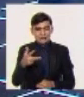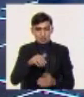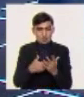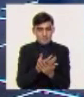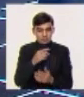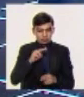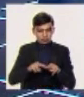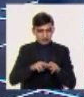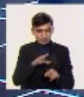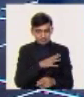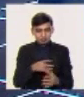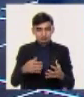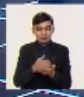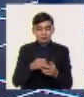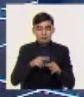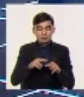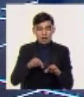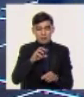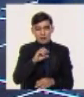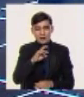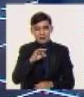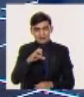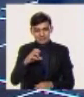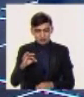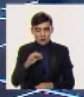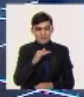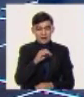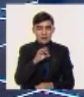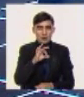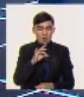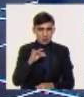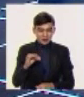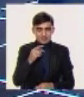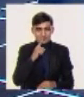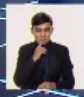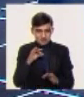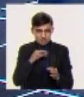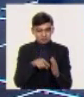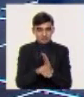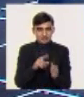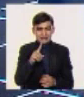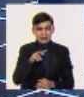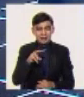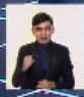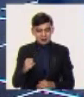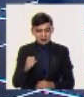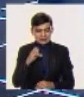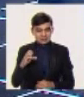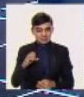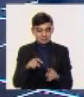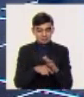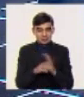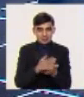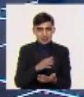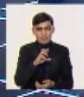новинки. Шоколадные наборы «Баян Сулу Бариста» и «Фиоре», а также конфеты на основе злаков «Злакс». «Баян